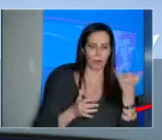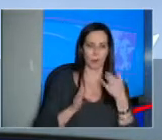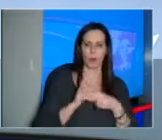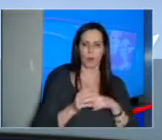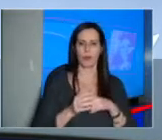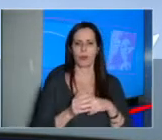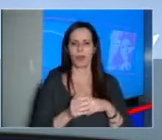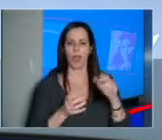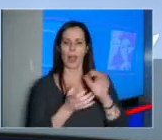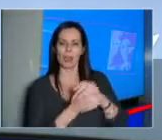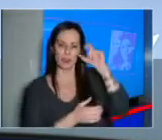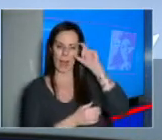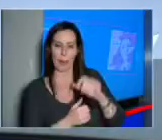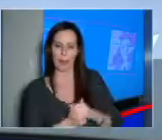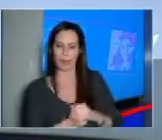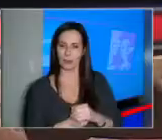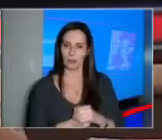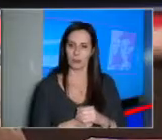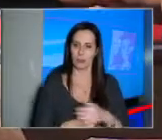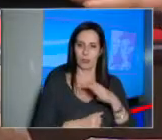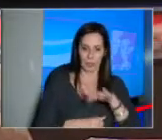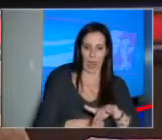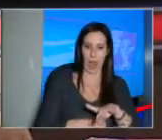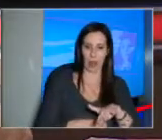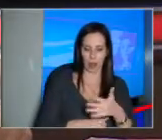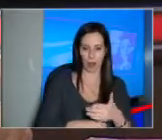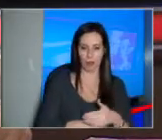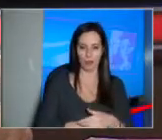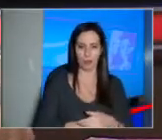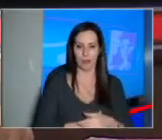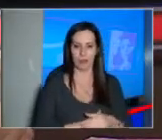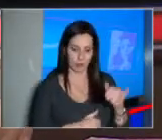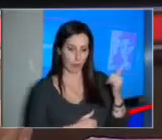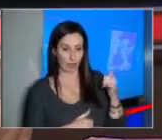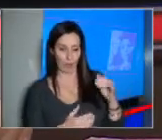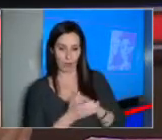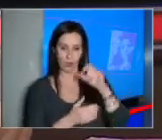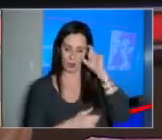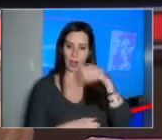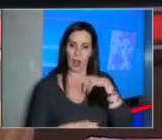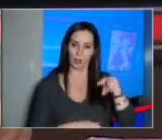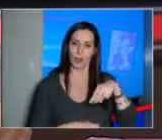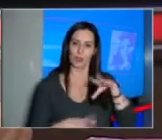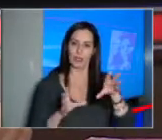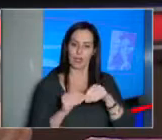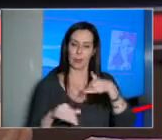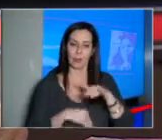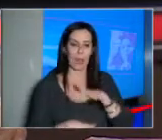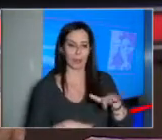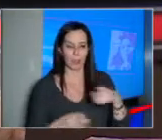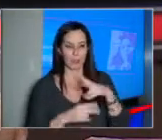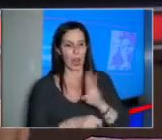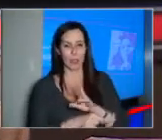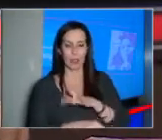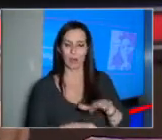פוליטית. חברה של מנחם בגין. בתור ילדה בת... נכון, נכון, נכון, חברה של מנחם בגין. הלכנו לטייל יחד ברוך. לילדים אי אפשר